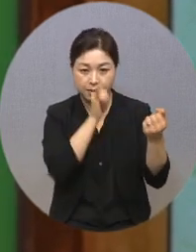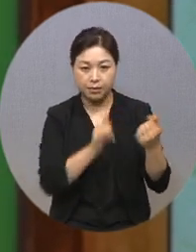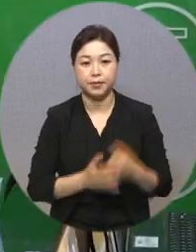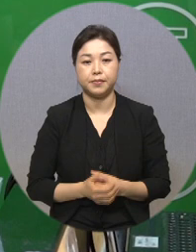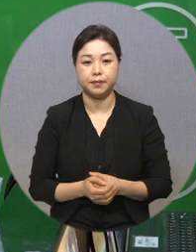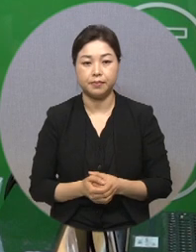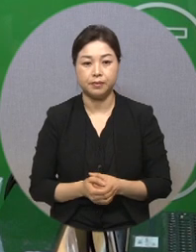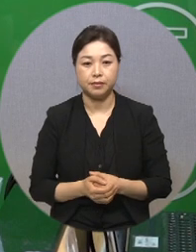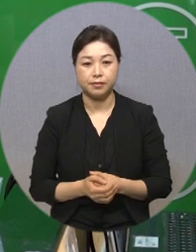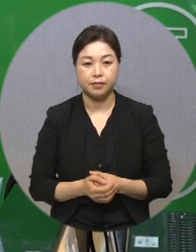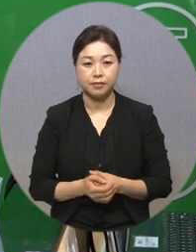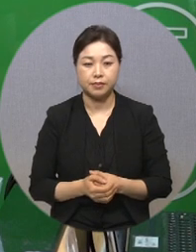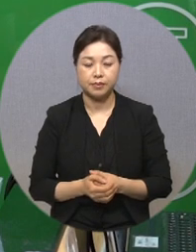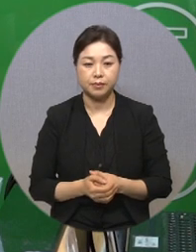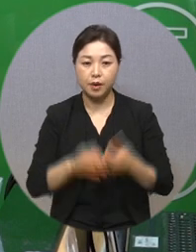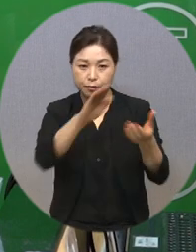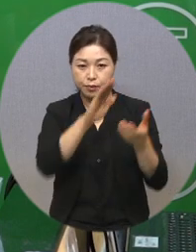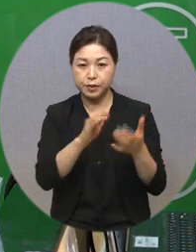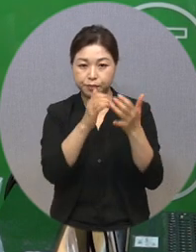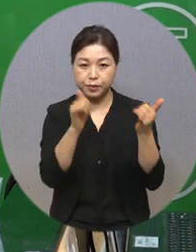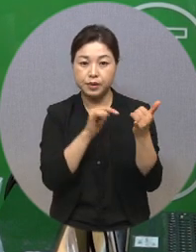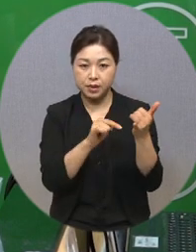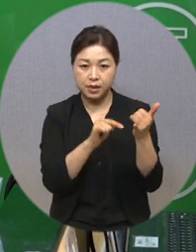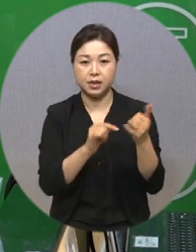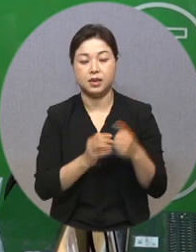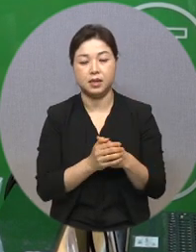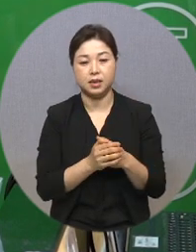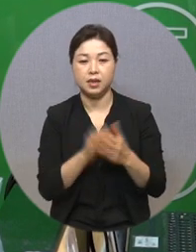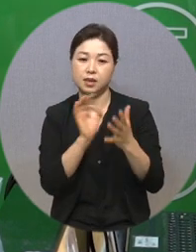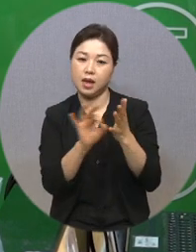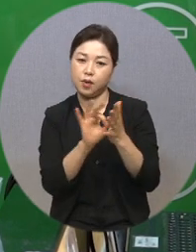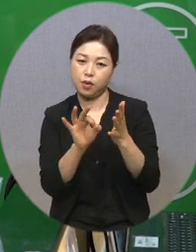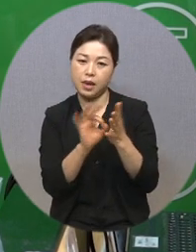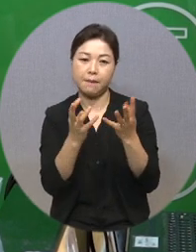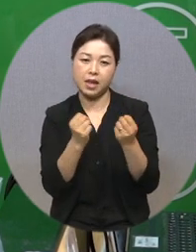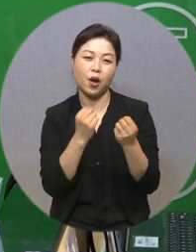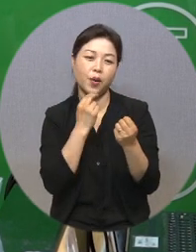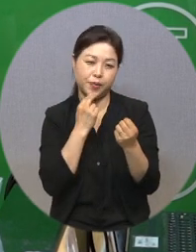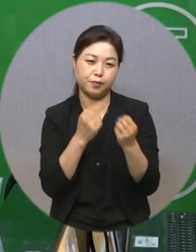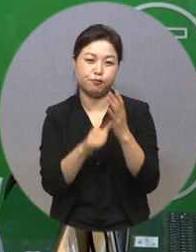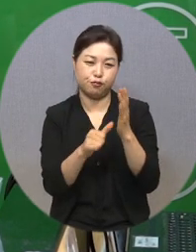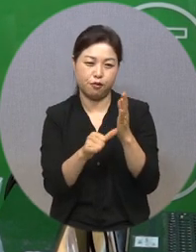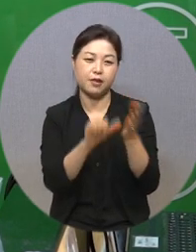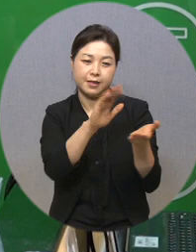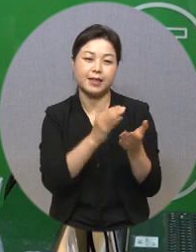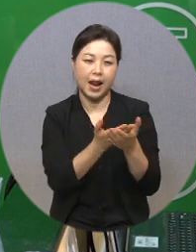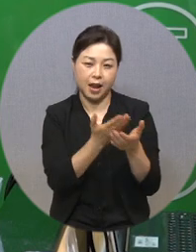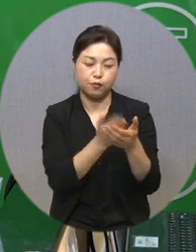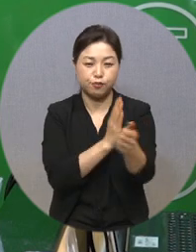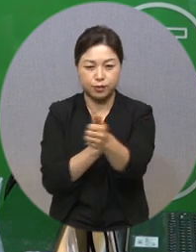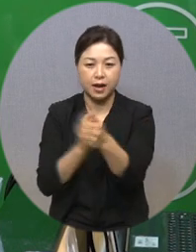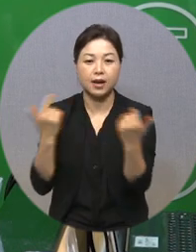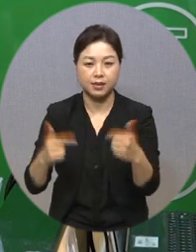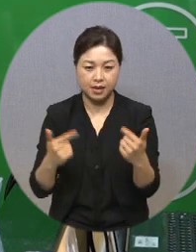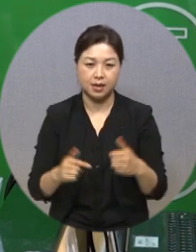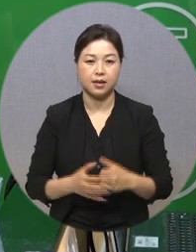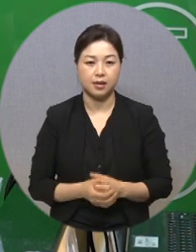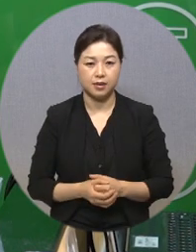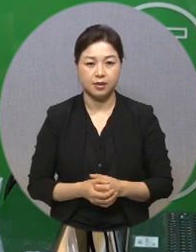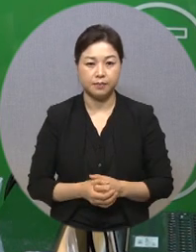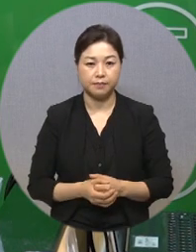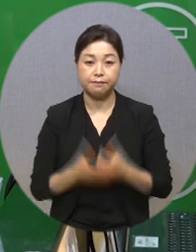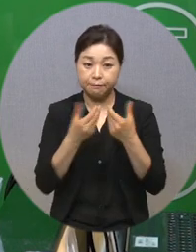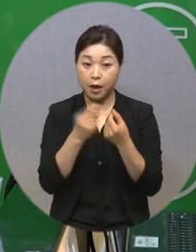있어요. 그래서 기증하시는 분들께 사용감이 덜한 물품을 기증해 달라고 항상 부탁을 드리고 있습니다.